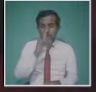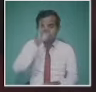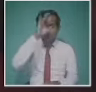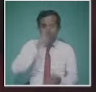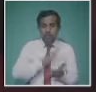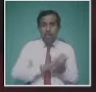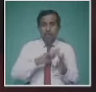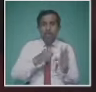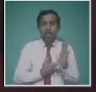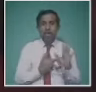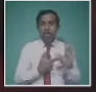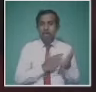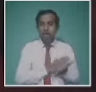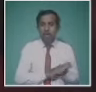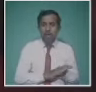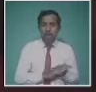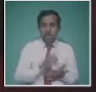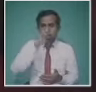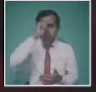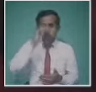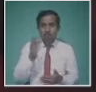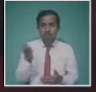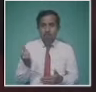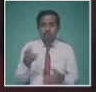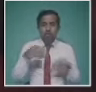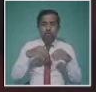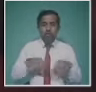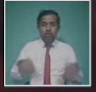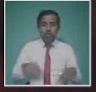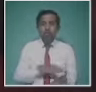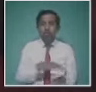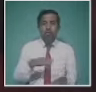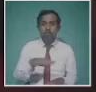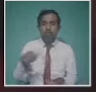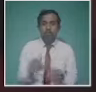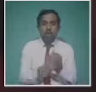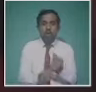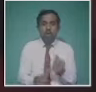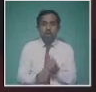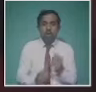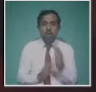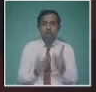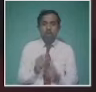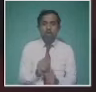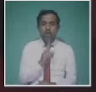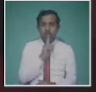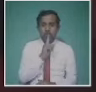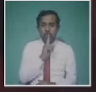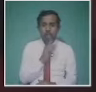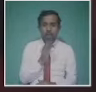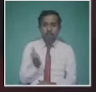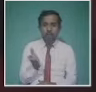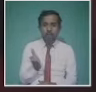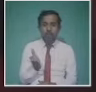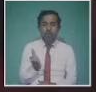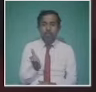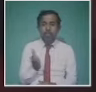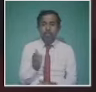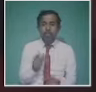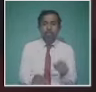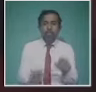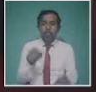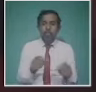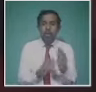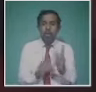හේරත් මහත්තයා ඉන්නවා. මේ කෘෂිකර්ම බිම් නියෝජනය කරන ඇමතිවරු නිහඬයි. හැබැයි